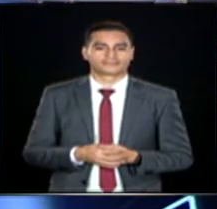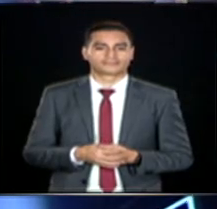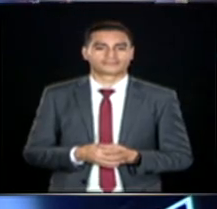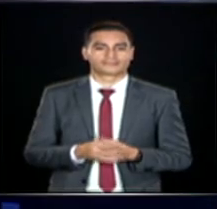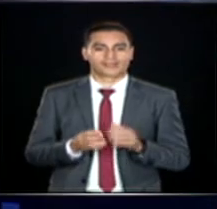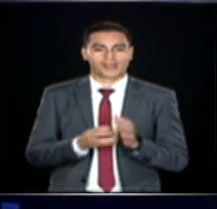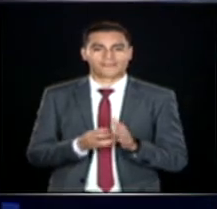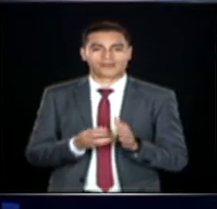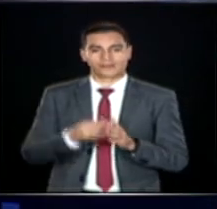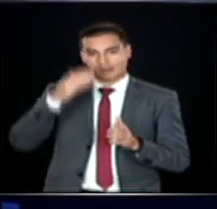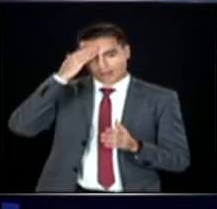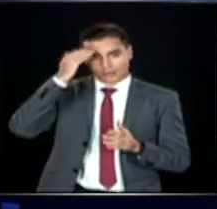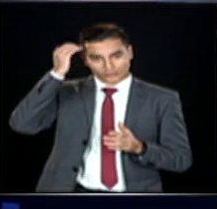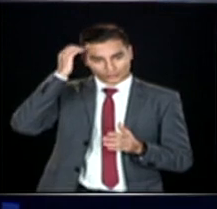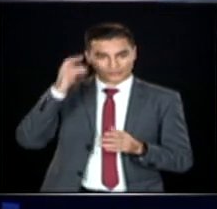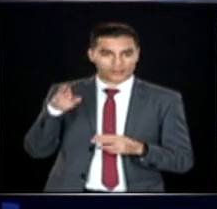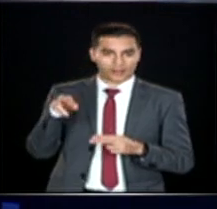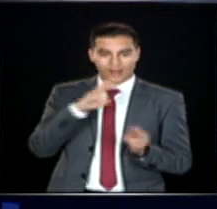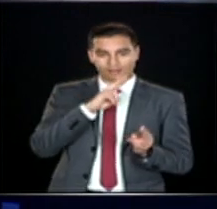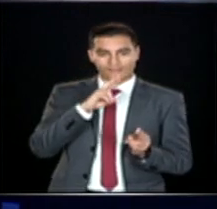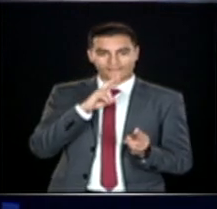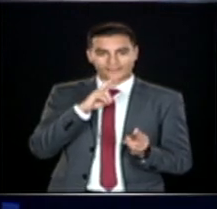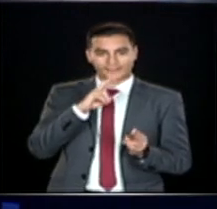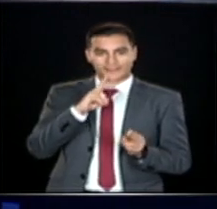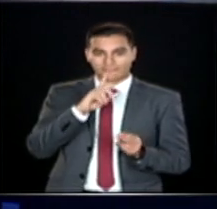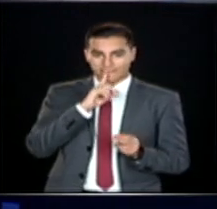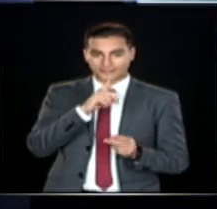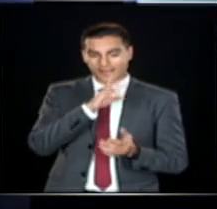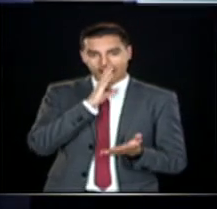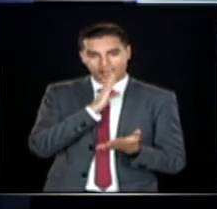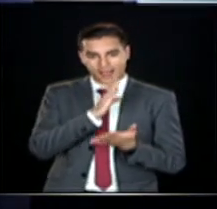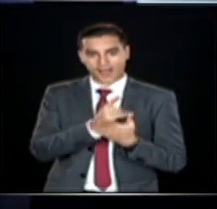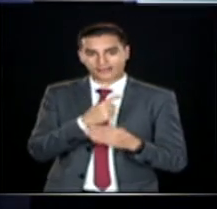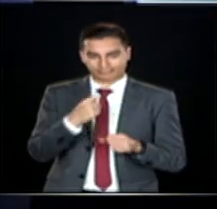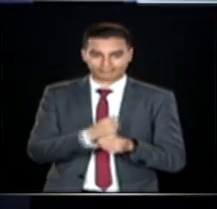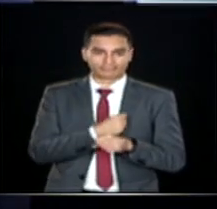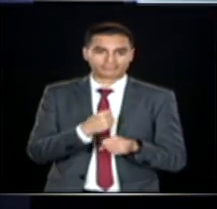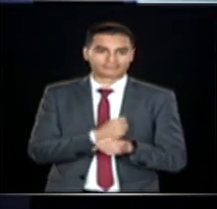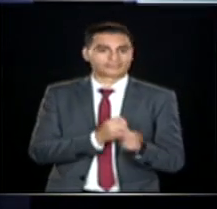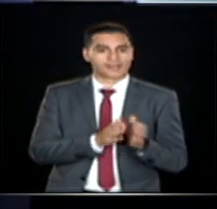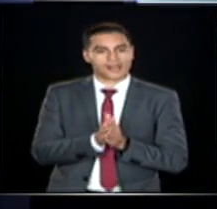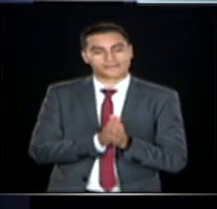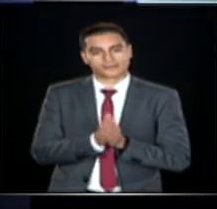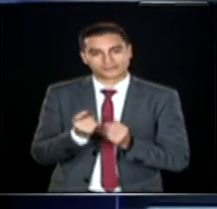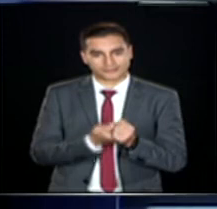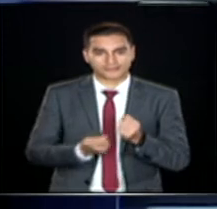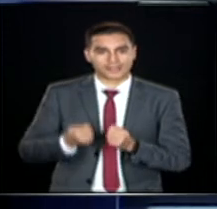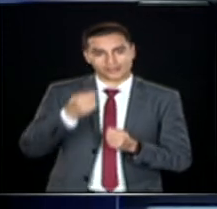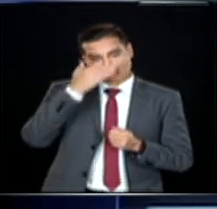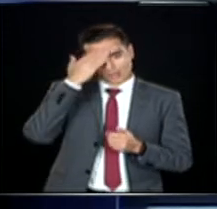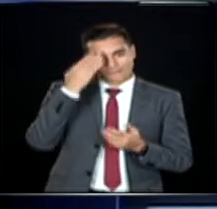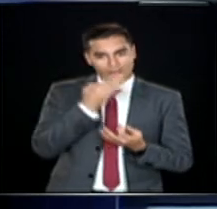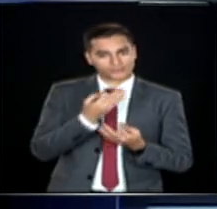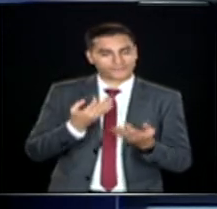جامعه اسيوط خطفت المباراه ولكن هم الحقيقه مستعدين عندهم خبره